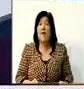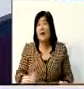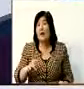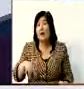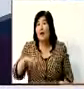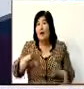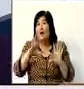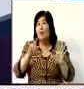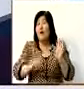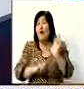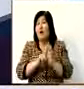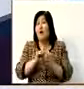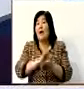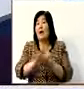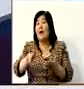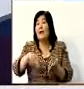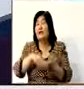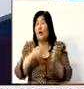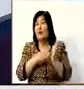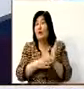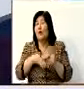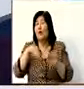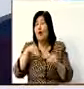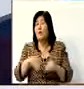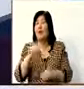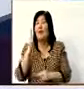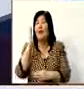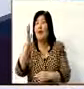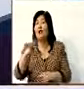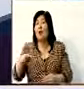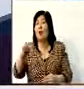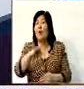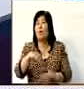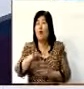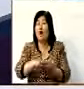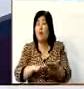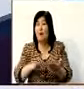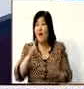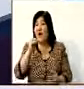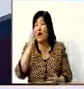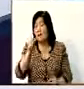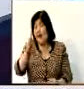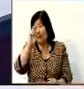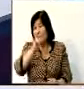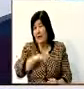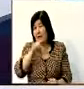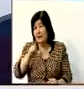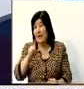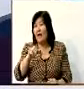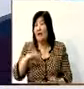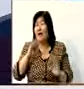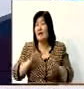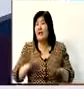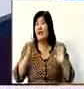Республика бойынша бастау алған таза қала және 90 мың жаңа ағаш акциясы облыс аумағында жалғасын тапты. Қармақшы ауданының мемлекеттік қызметшілері кент